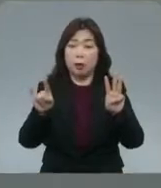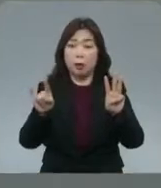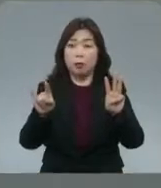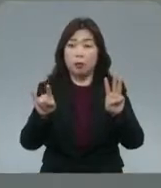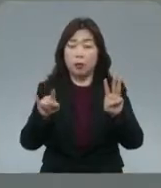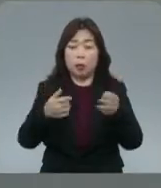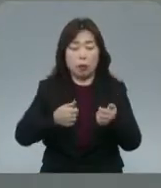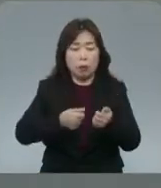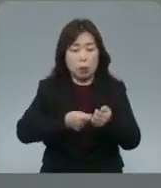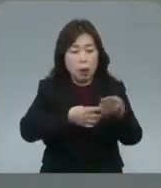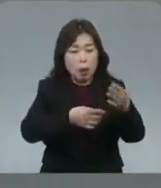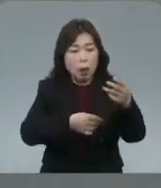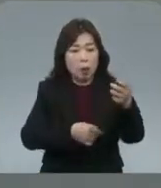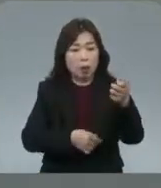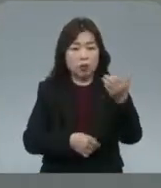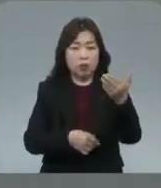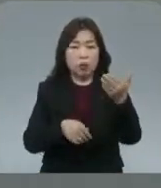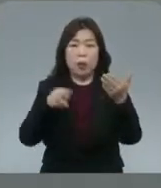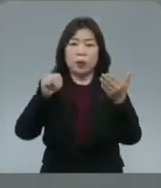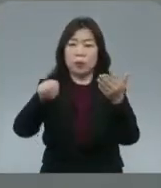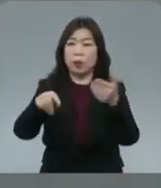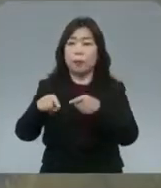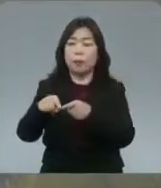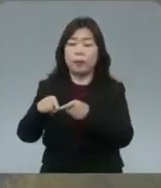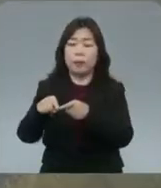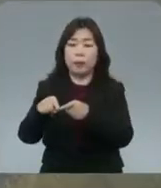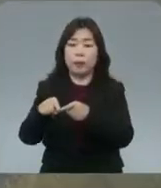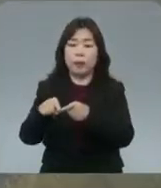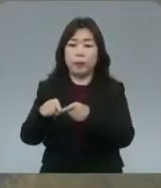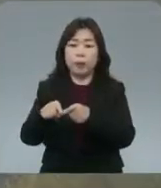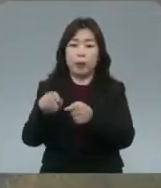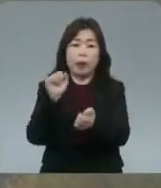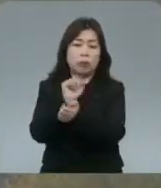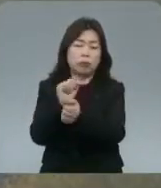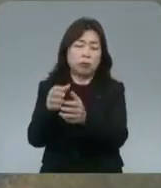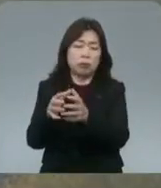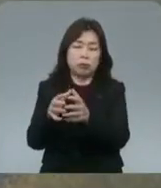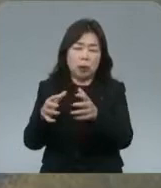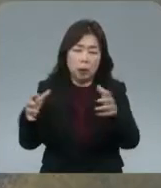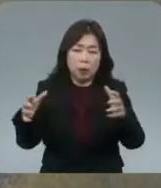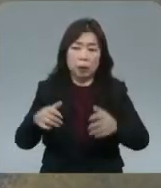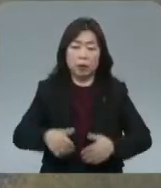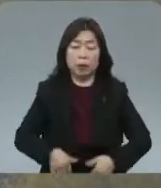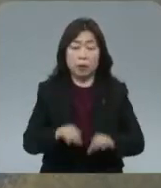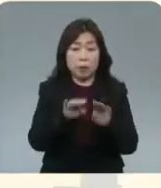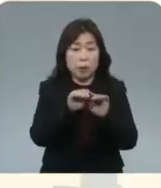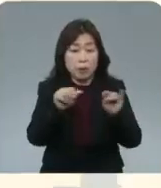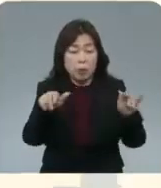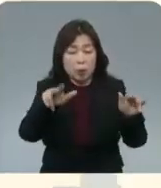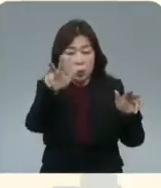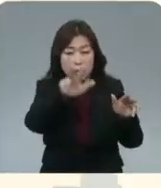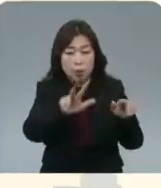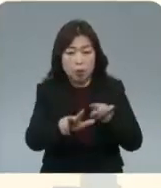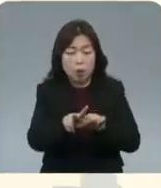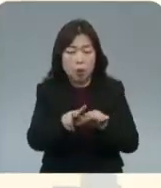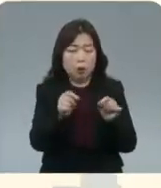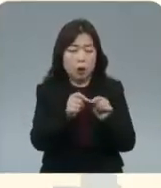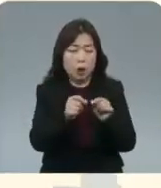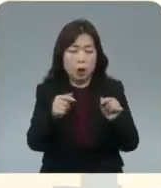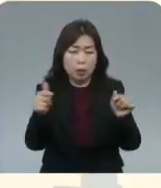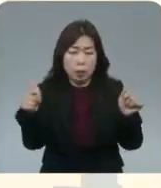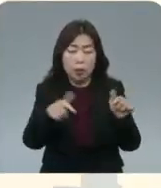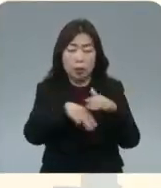чунчоннам-до и консон пункта оценивалось как плохое of столичном регионе провинция чунчхон-пукто как